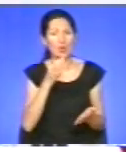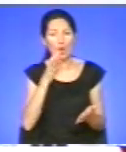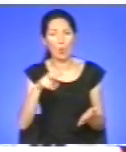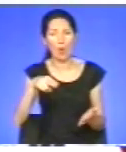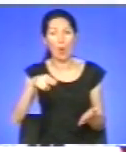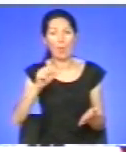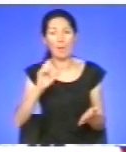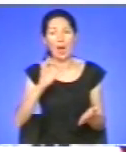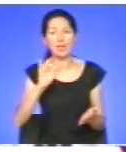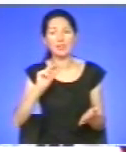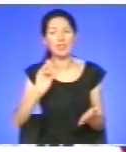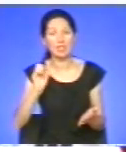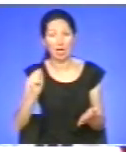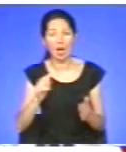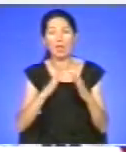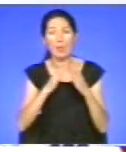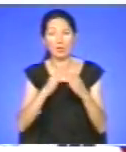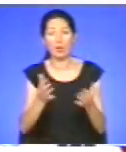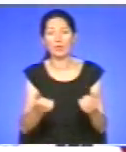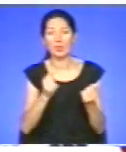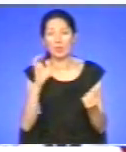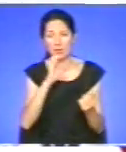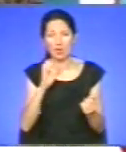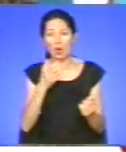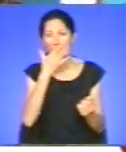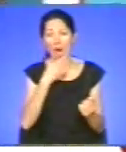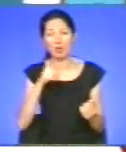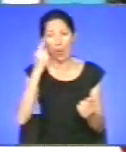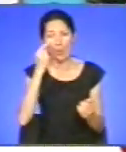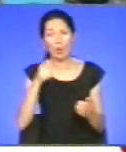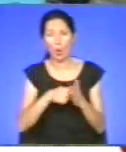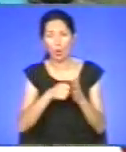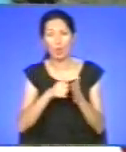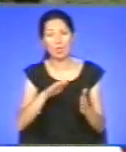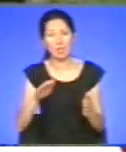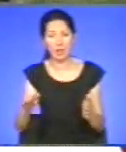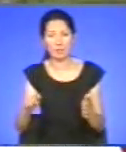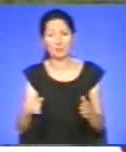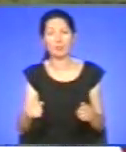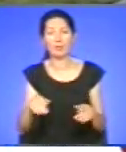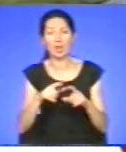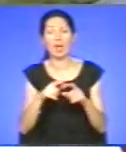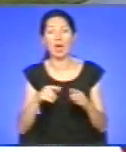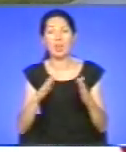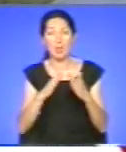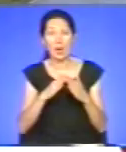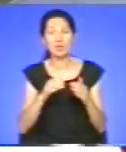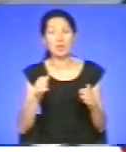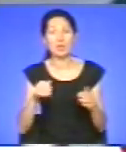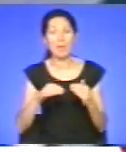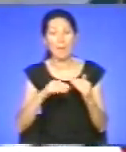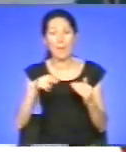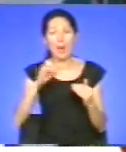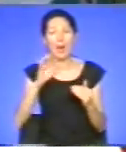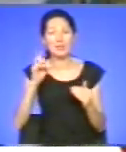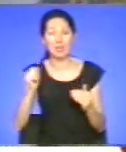пасіку, візьміть в нього свіжого гарного меду і годуйте дітей. На пасіці до вуликів підвів музику, і тепер комахи слухають